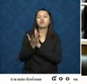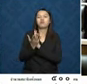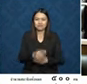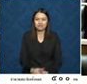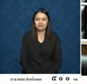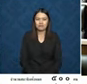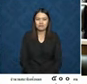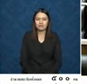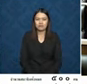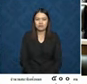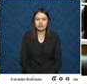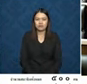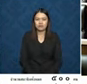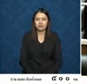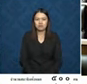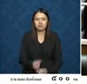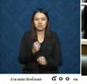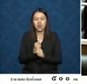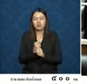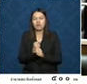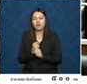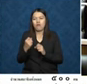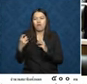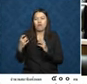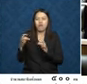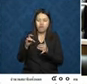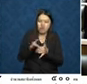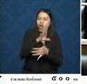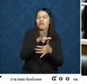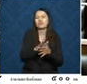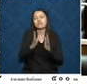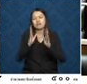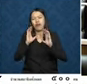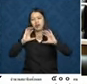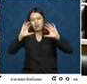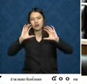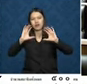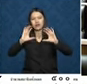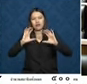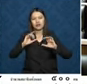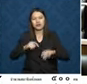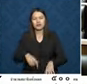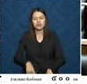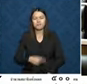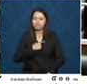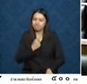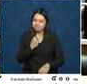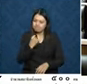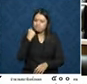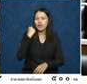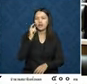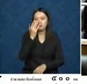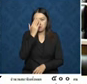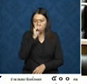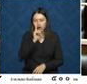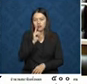งจากการกระทำที่รุนแรงของเจ้าหน้าที่รัฐดิฉันขอยืนยันในหลักการค่ะว่าจะ